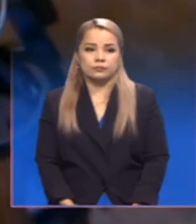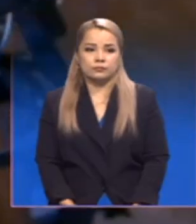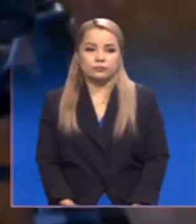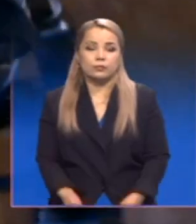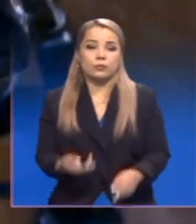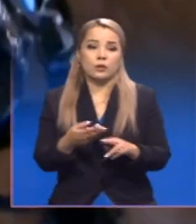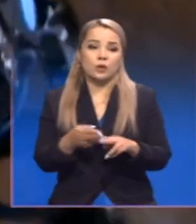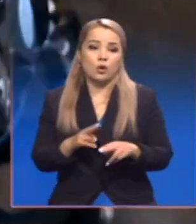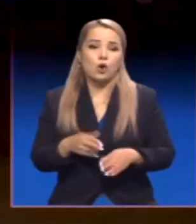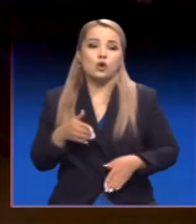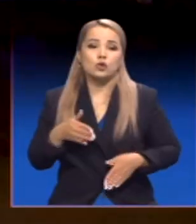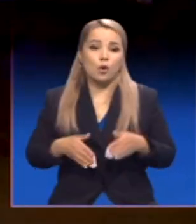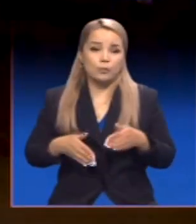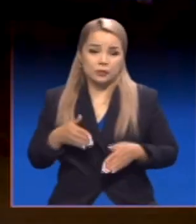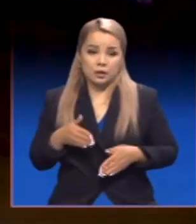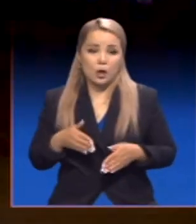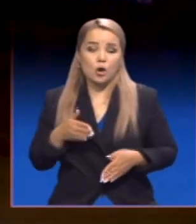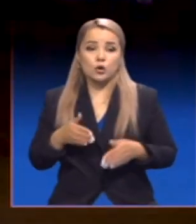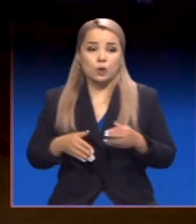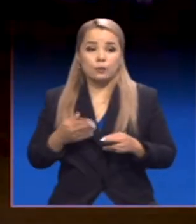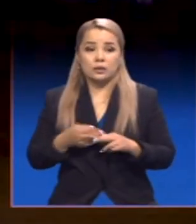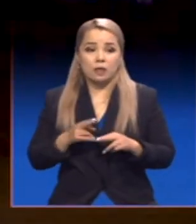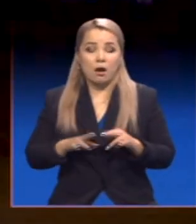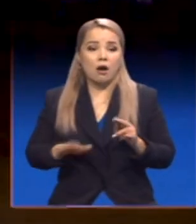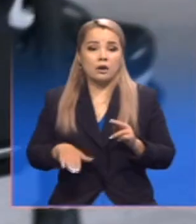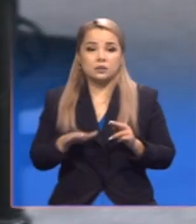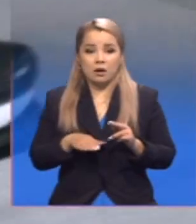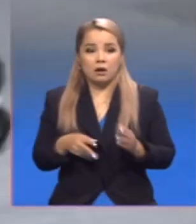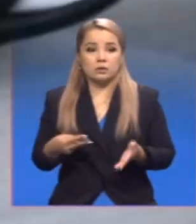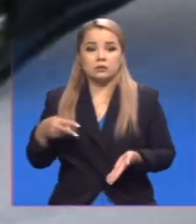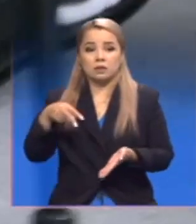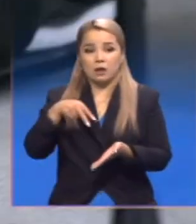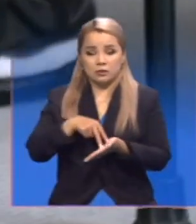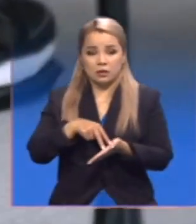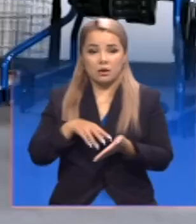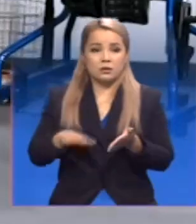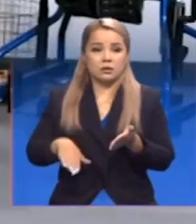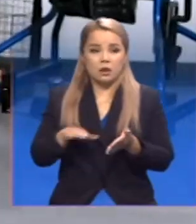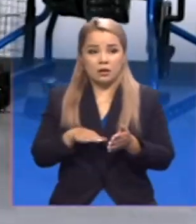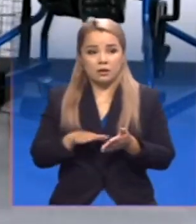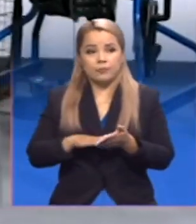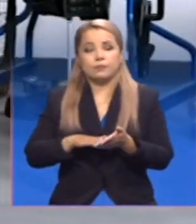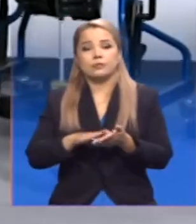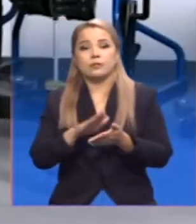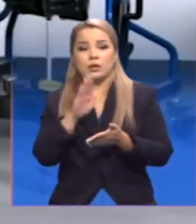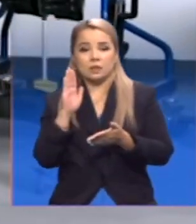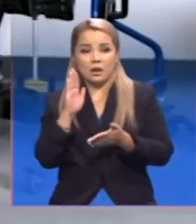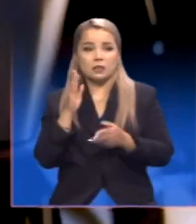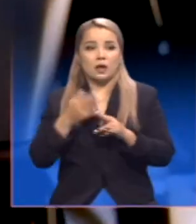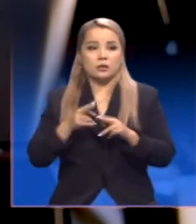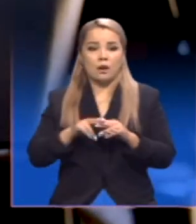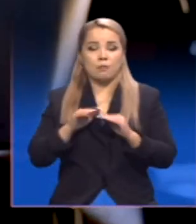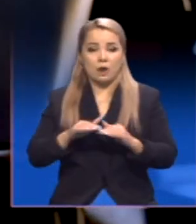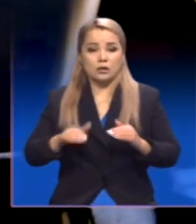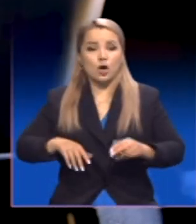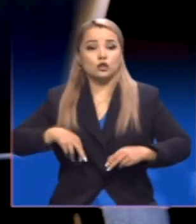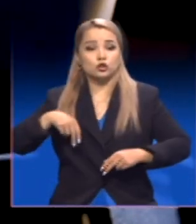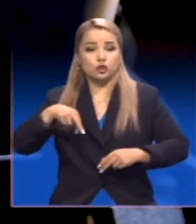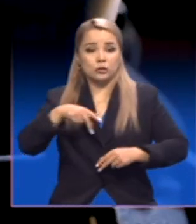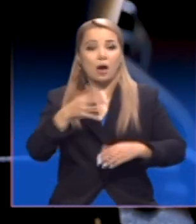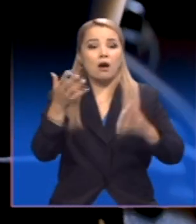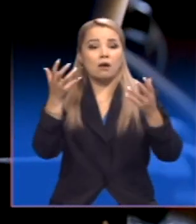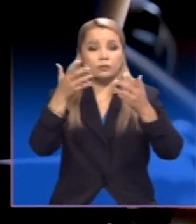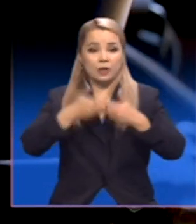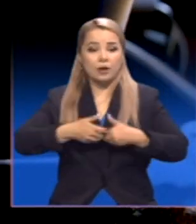Ол робот. Робот аяғына тұрғызат, аяғында артезы бекітілген. Бала жүргенде ана